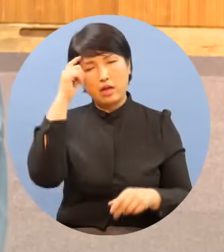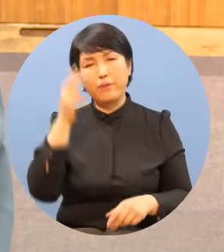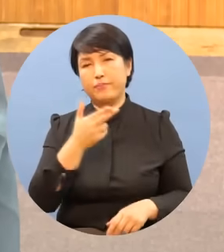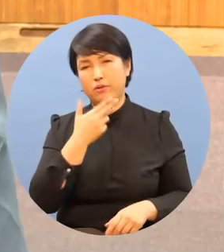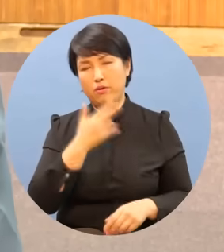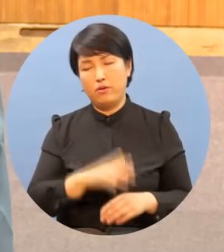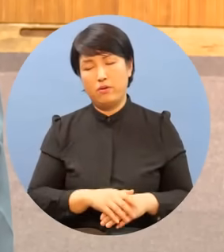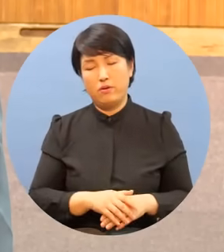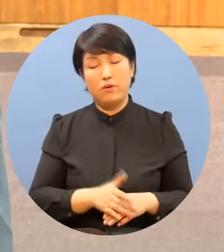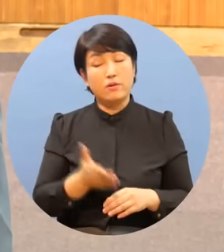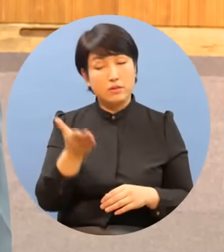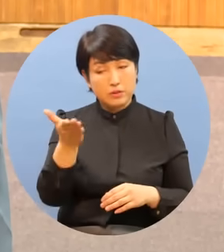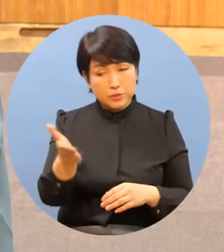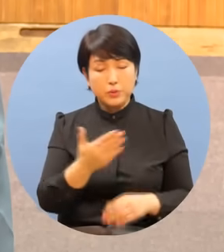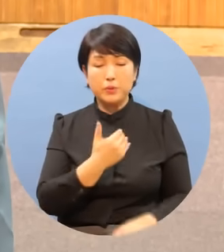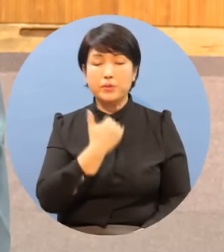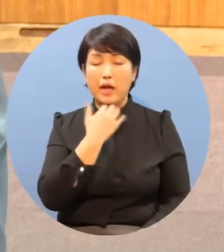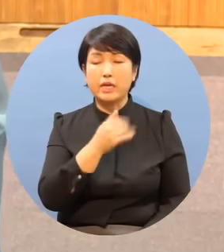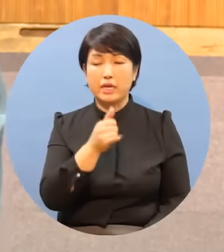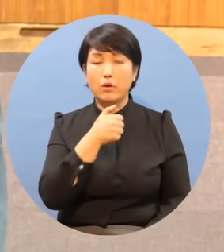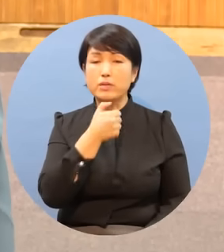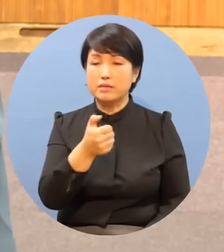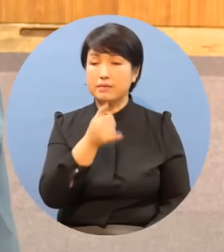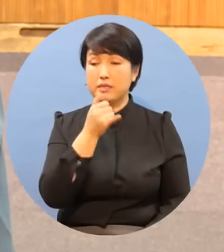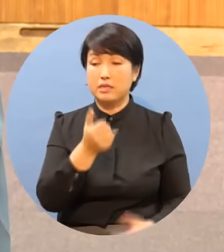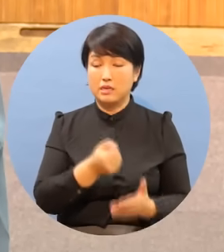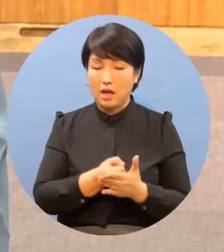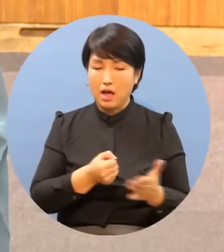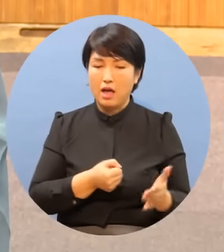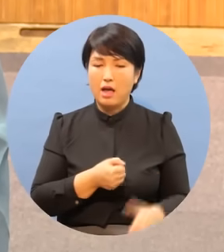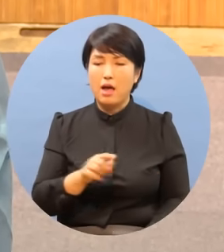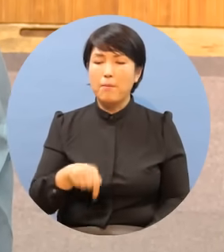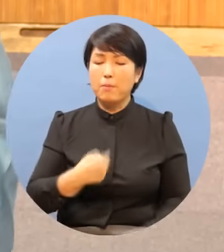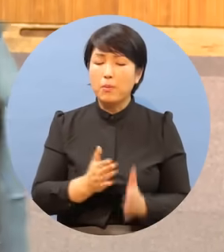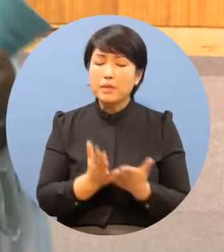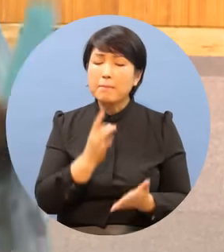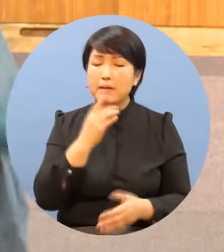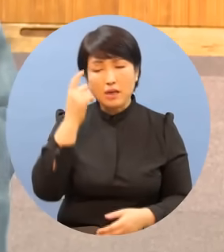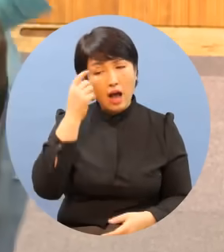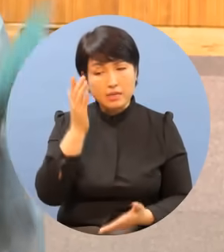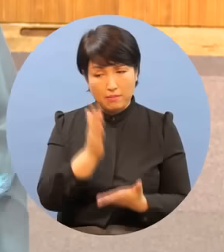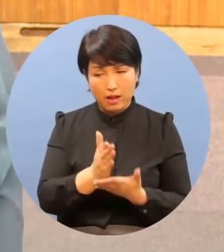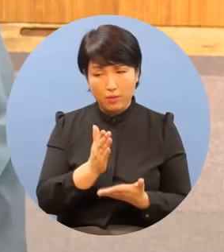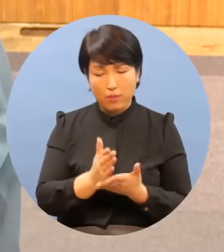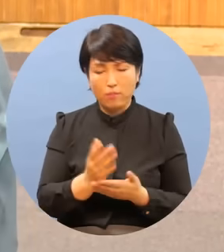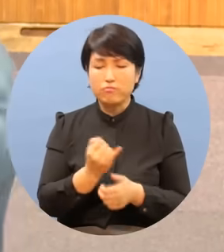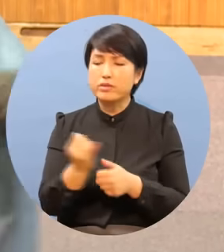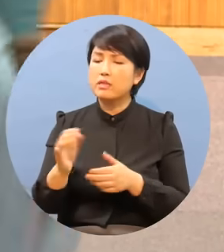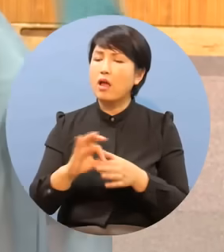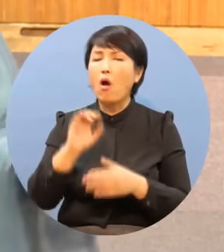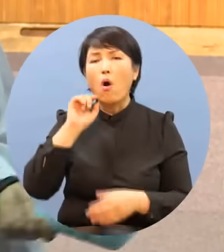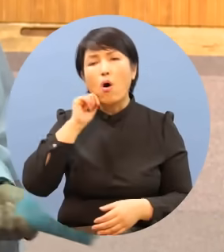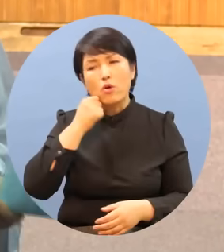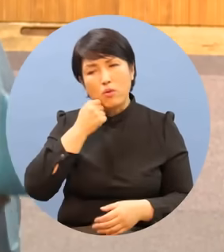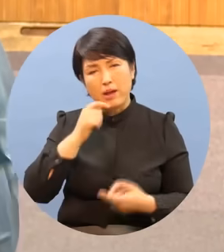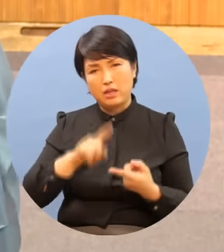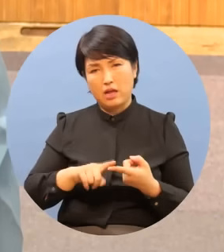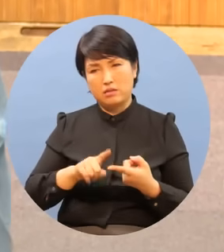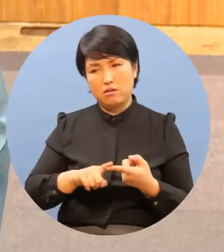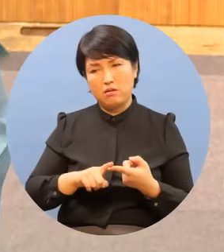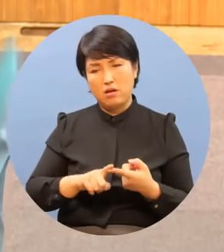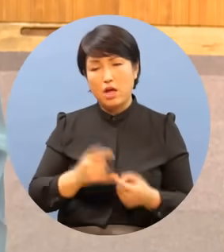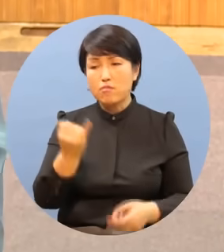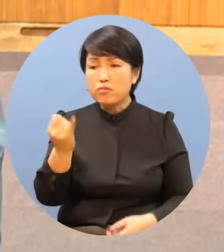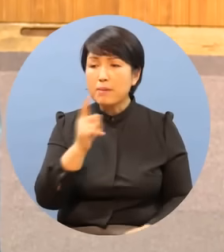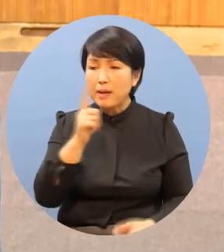그러니까 자기가 이제 나이 들었으니까 자기 생각만 하지 말고 아내의 어려움도 그러니까 아내가 하자는 대로 하라는 게